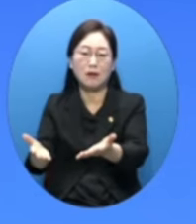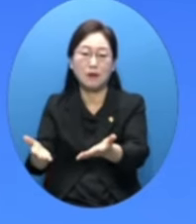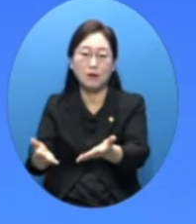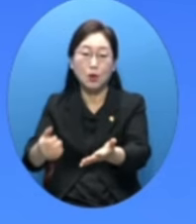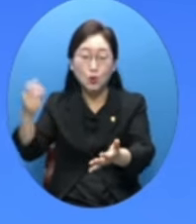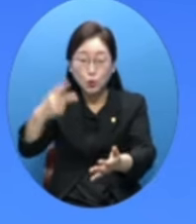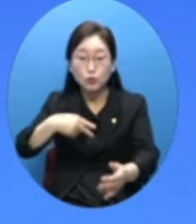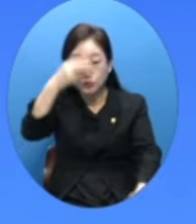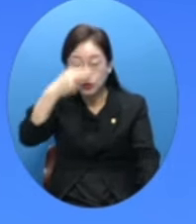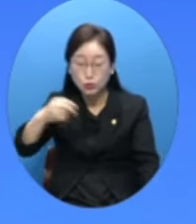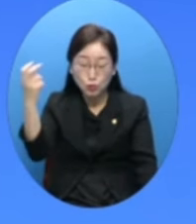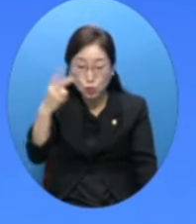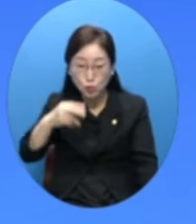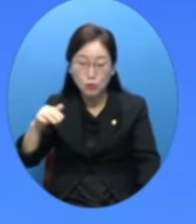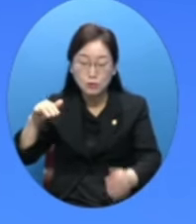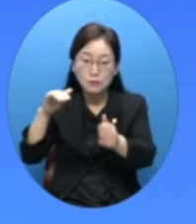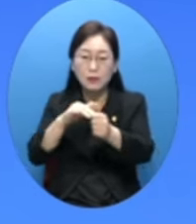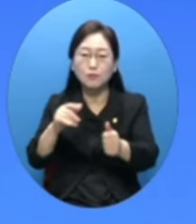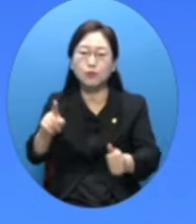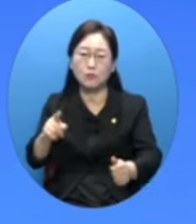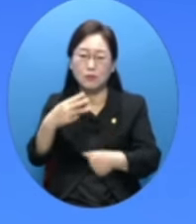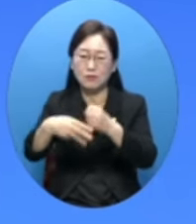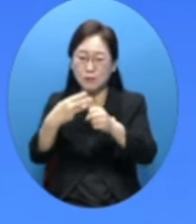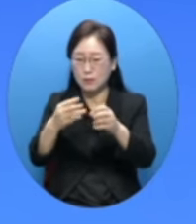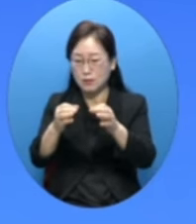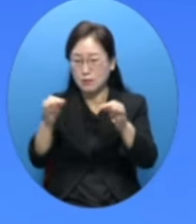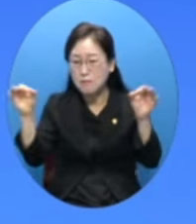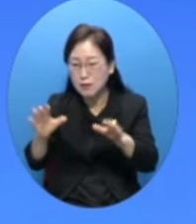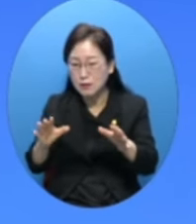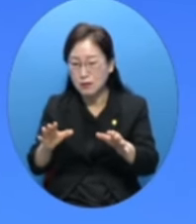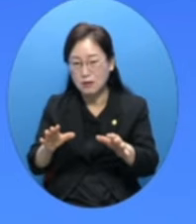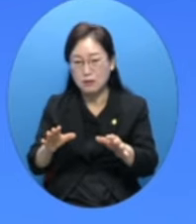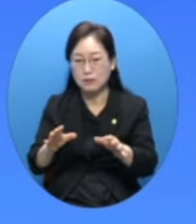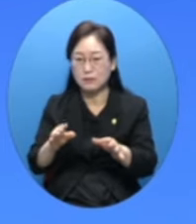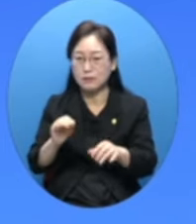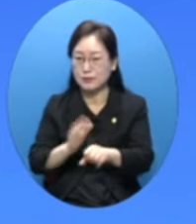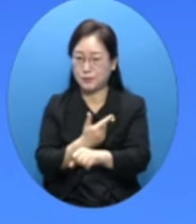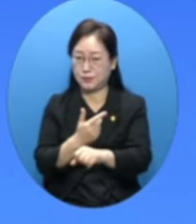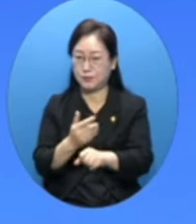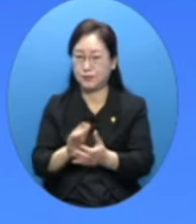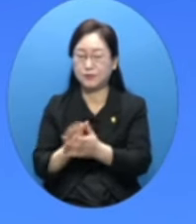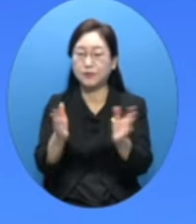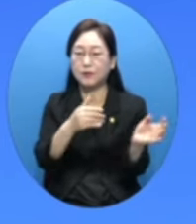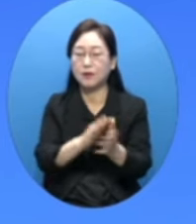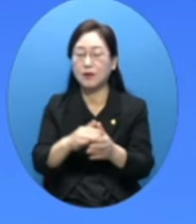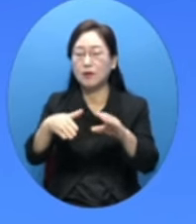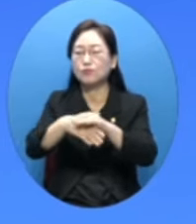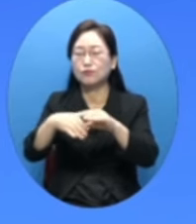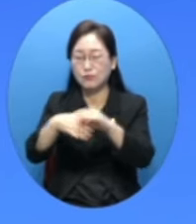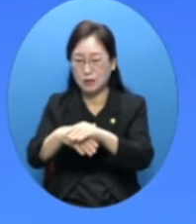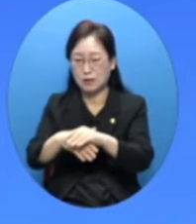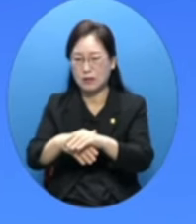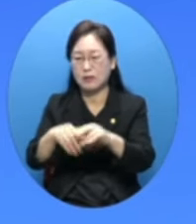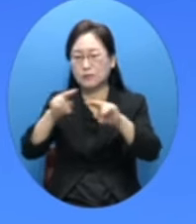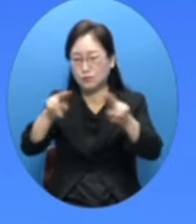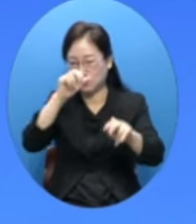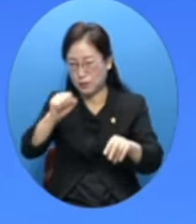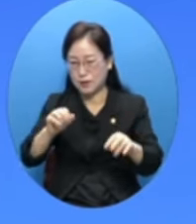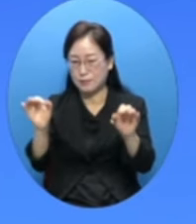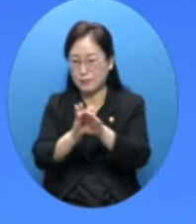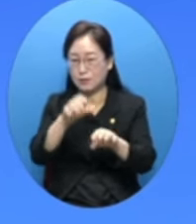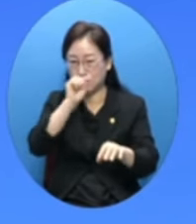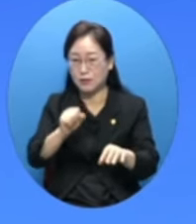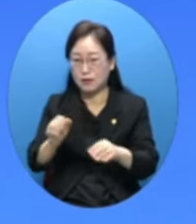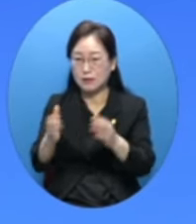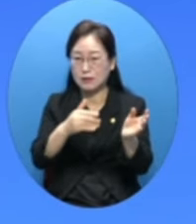이러한 잘못된 술 문화가 이 땅에서 사라져야 되는데 이 달콤한 술의 유혹에 빠져가지고